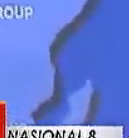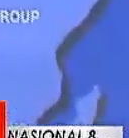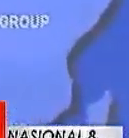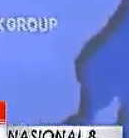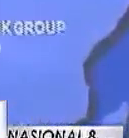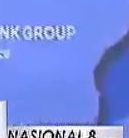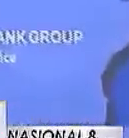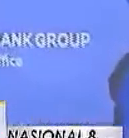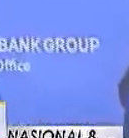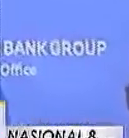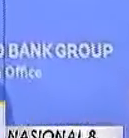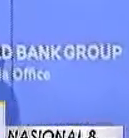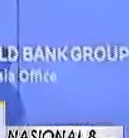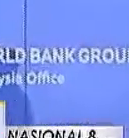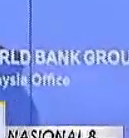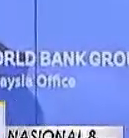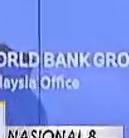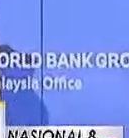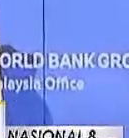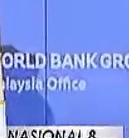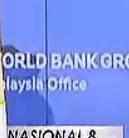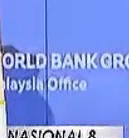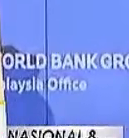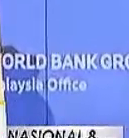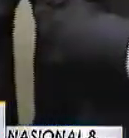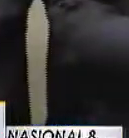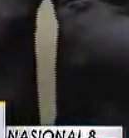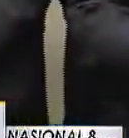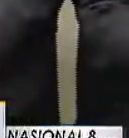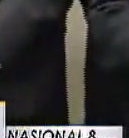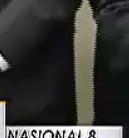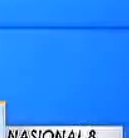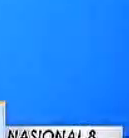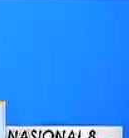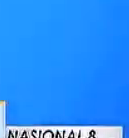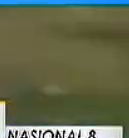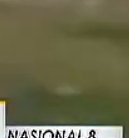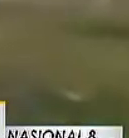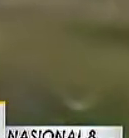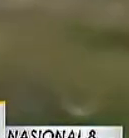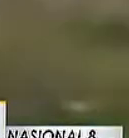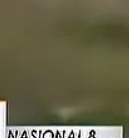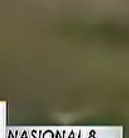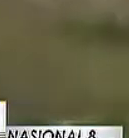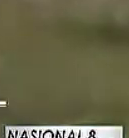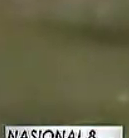Pengubah suaian bajet 2016 diumum Perdana Menteri 28 Januari ini.